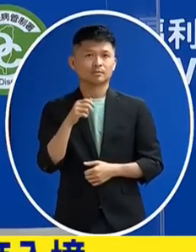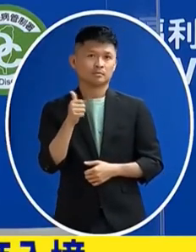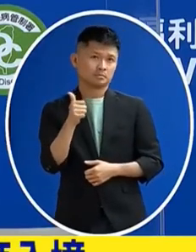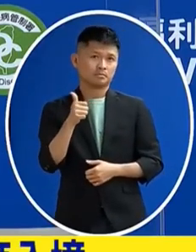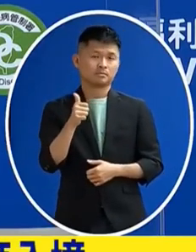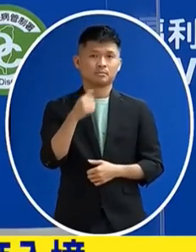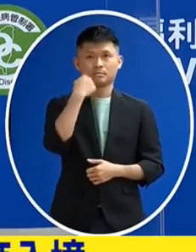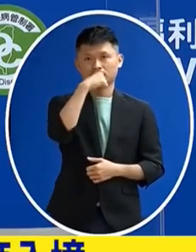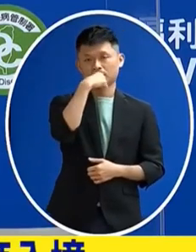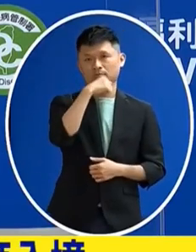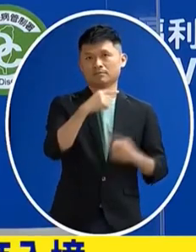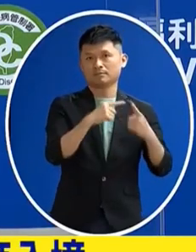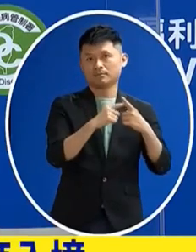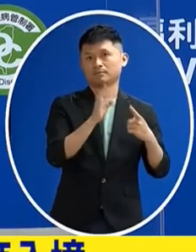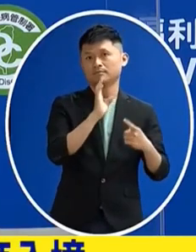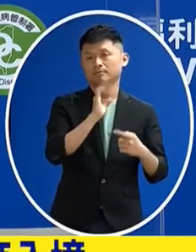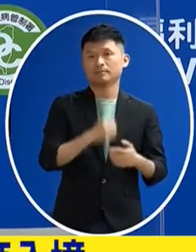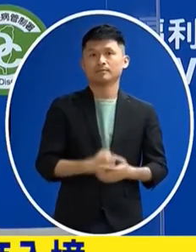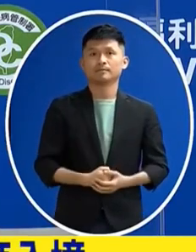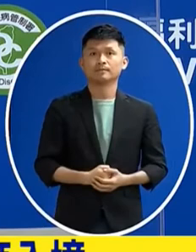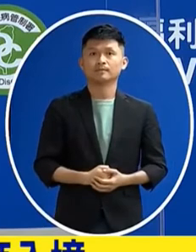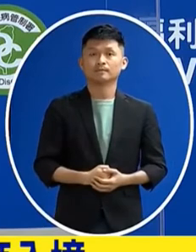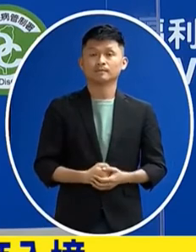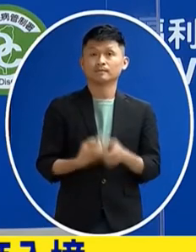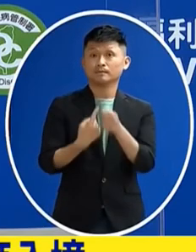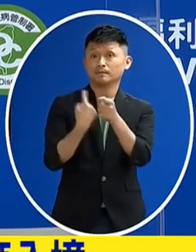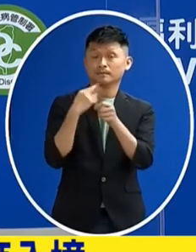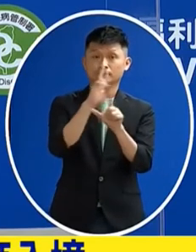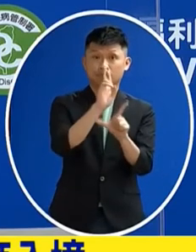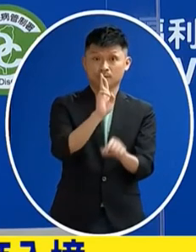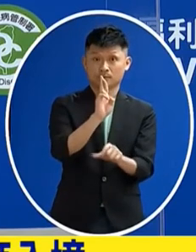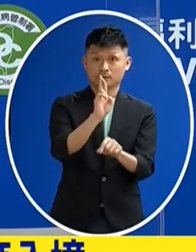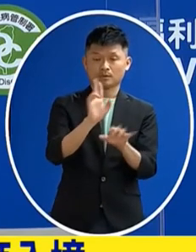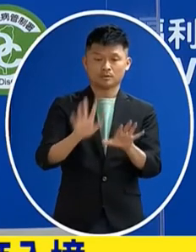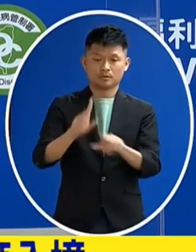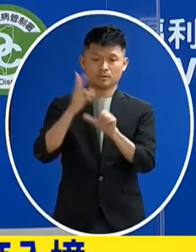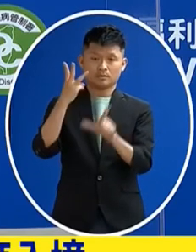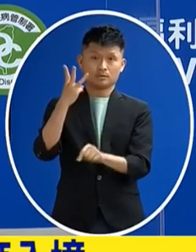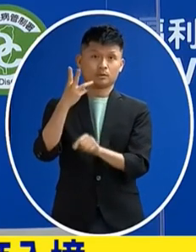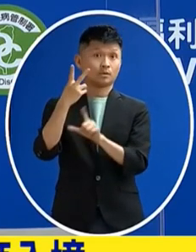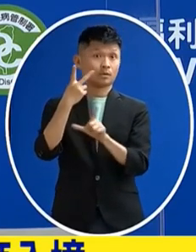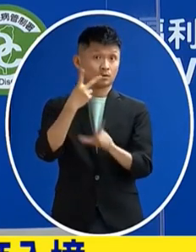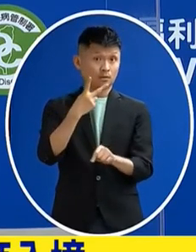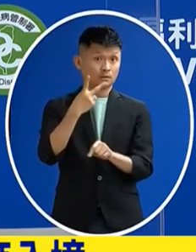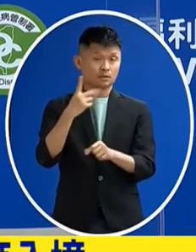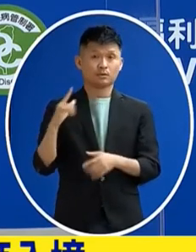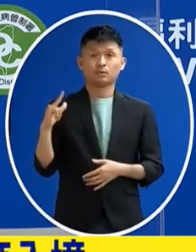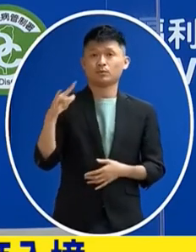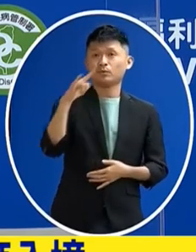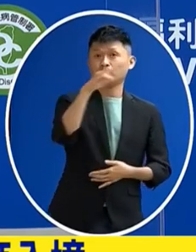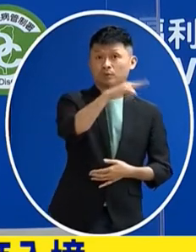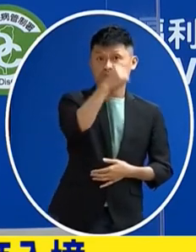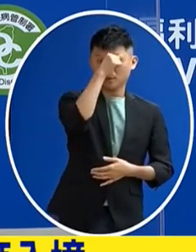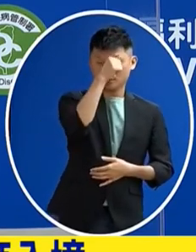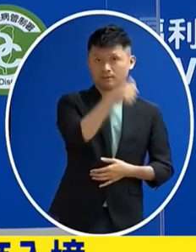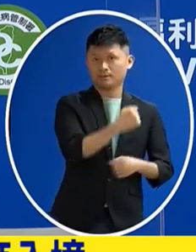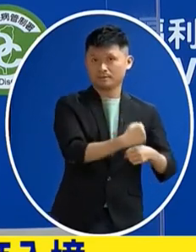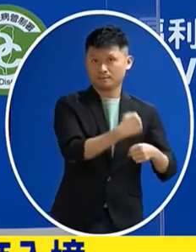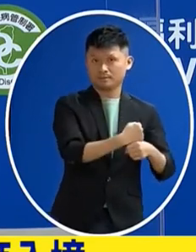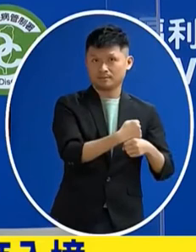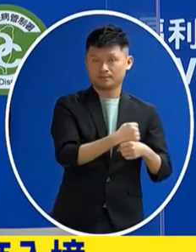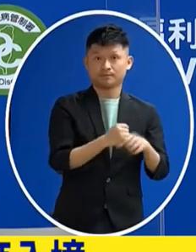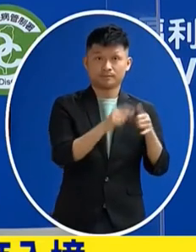都是本国籍哈，那在去年12月哈，今年3月、2月到印度工作，那其